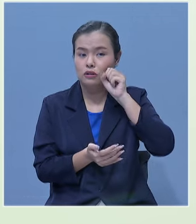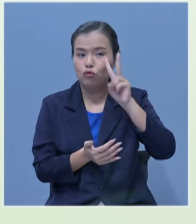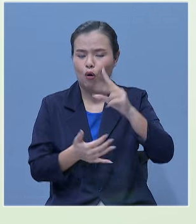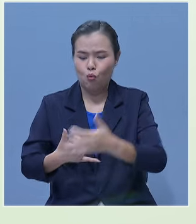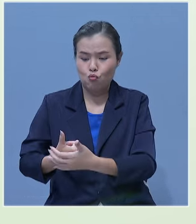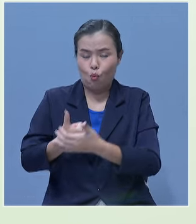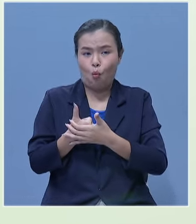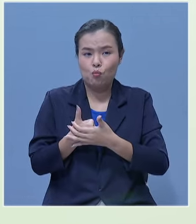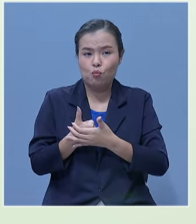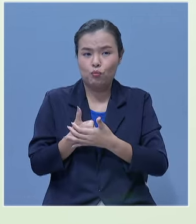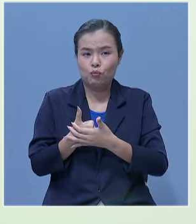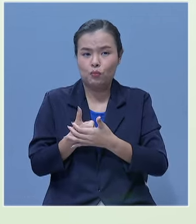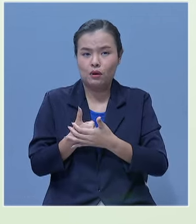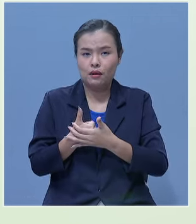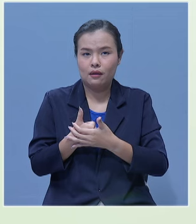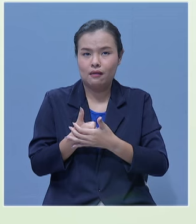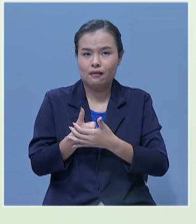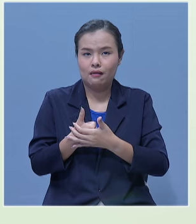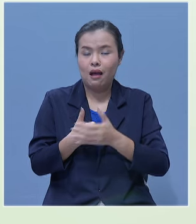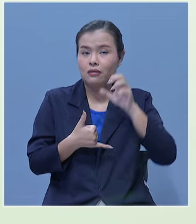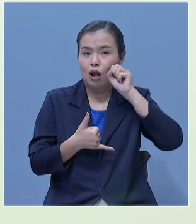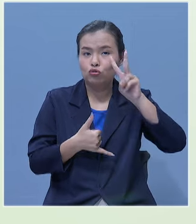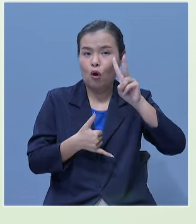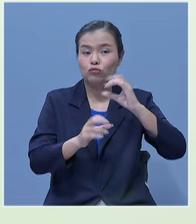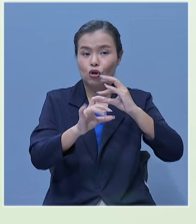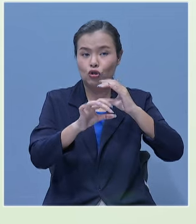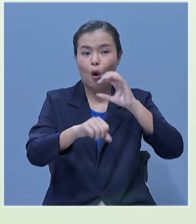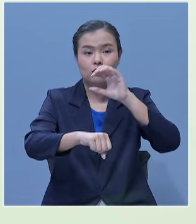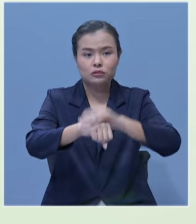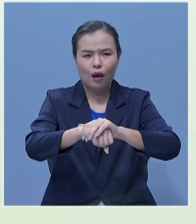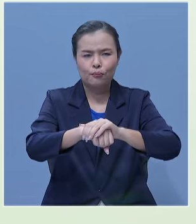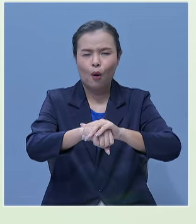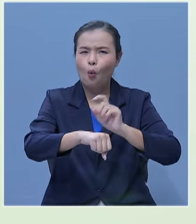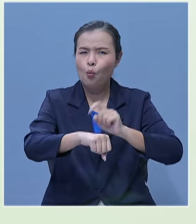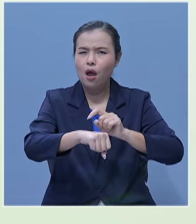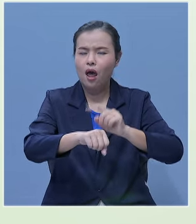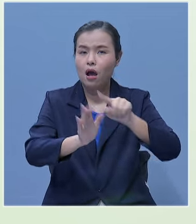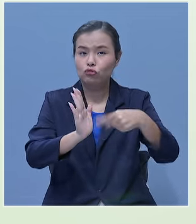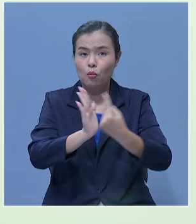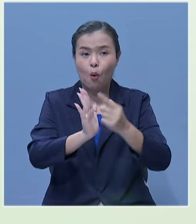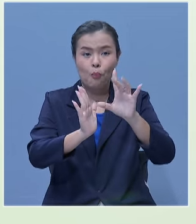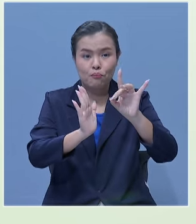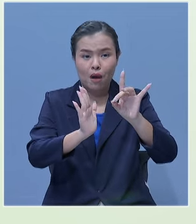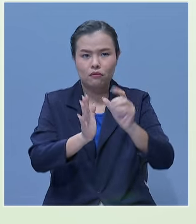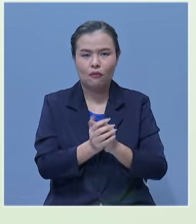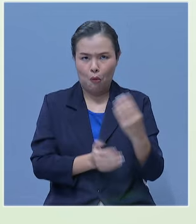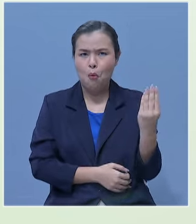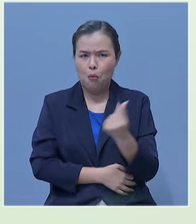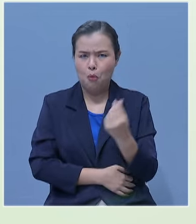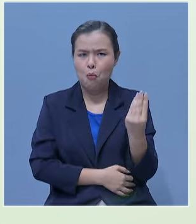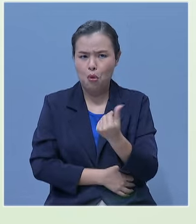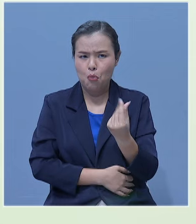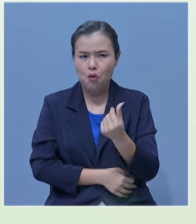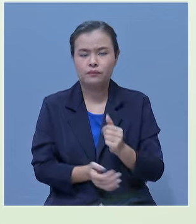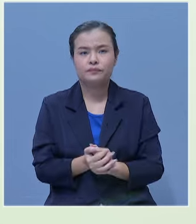จนถึงตอนที่สามารถไปจับกลุ่มตัวนายน้อยได้ที่บขส.ระยองเนี่ยใช้เวลาประมาณ8 ชั่วโมงนะคุณจอย ถือว่าเร็วมากนะคะ เร็วมาก